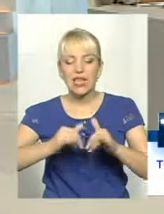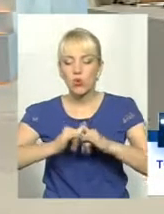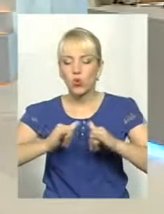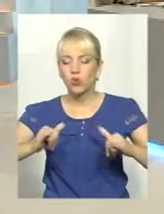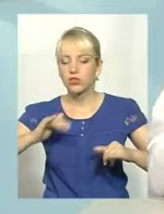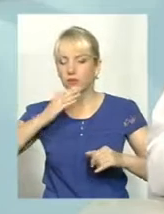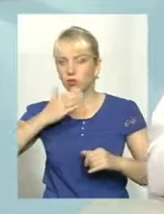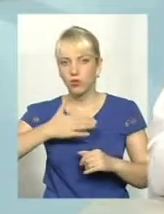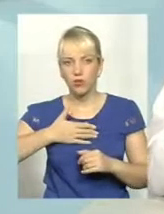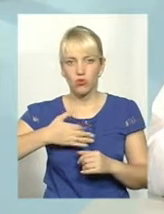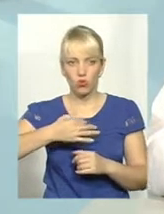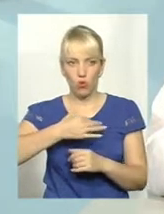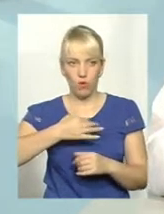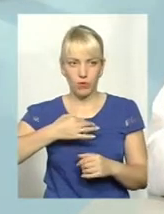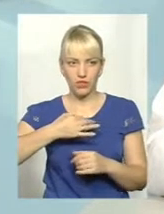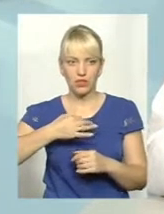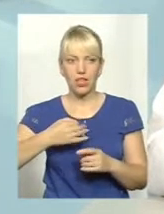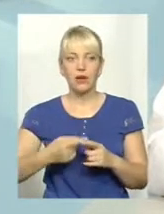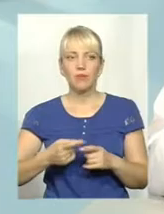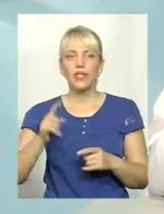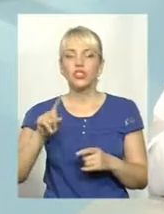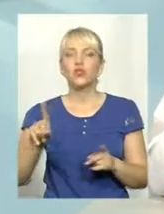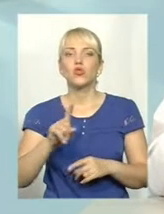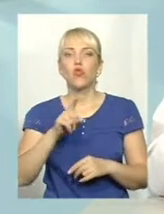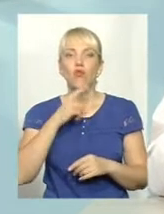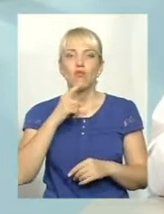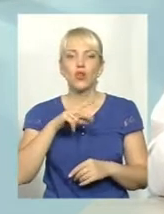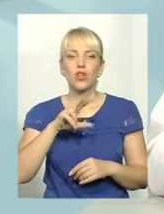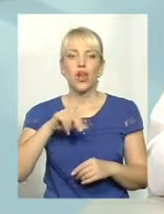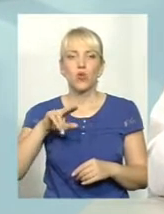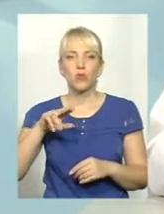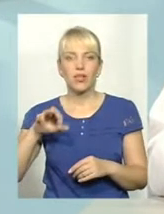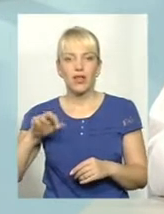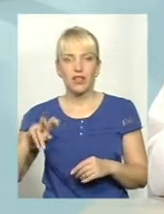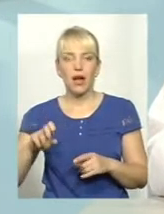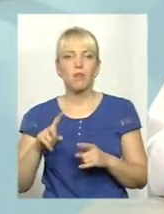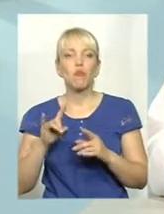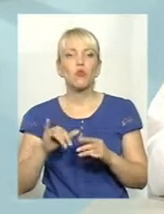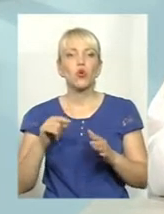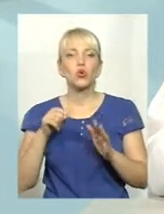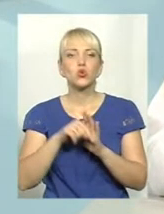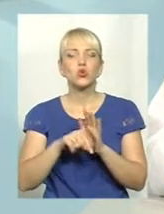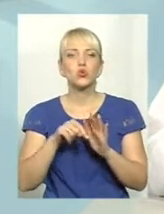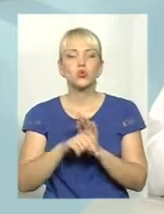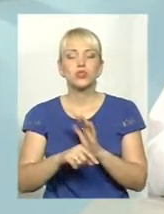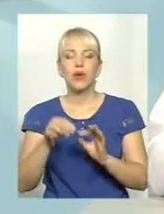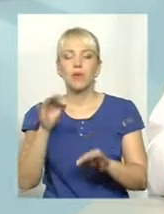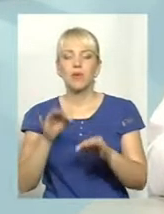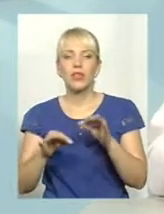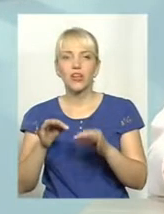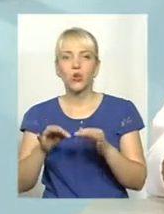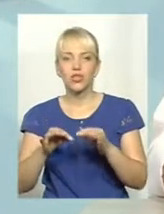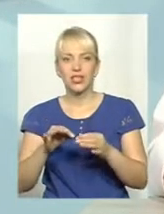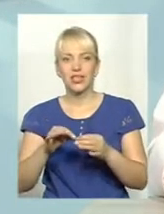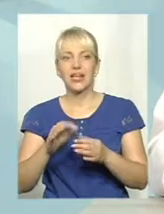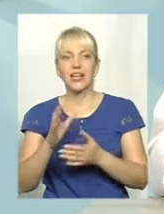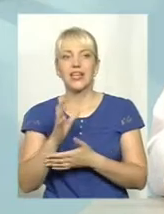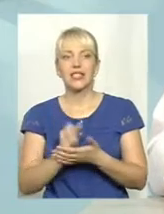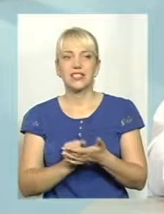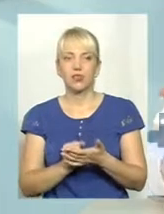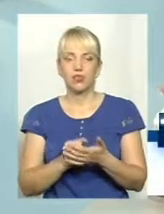за архітектурними пам'ятками. Тобто це ж історія, яка перш за все, вона лежить на поверхні. Це навіть є у стратегії